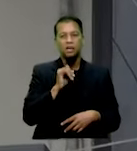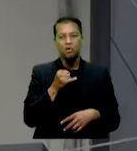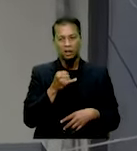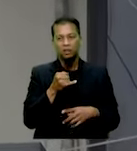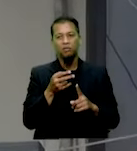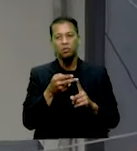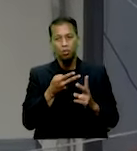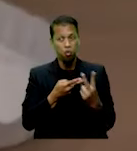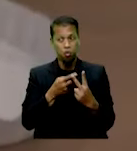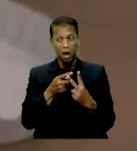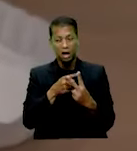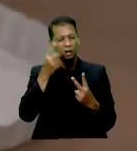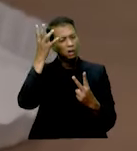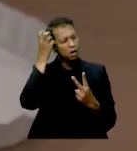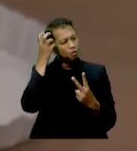berat.